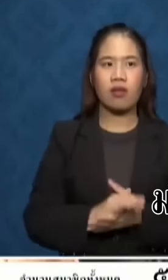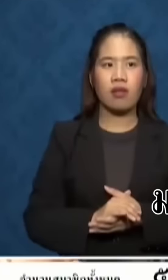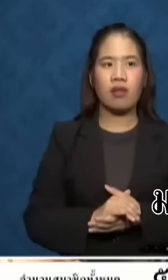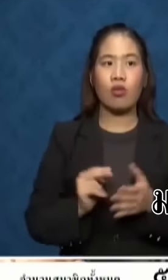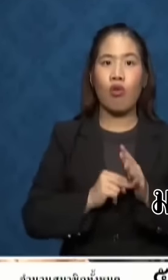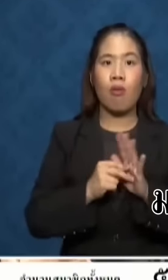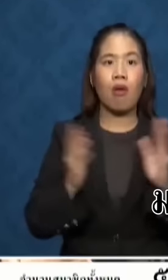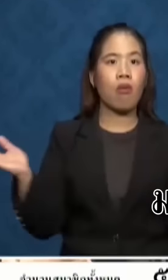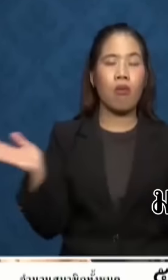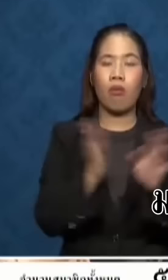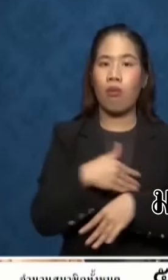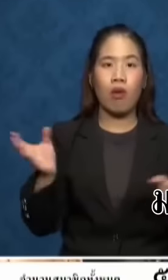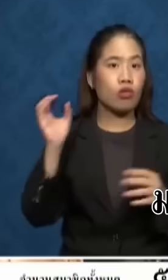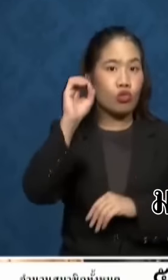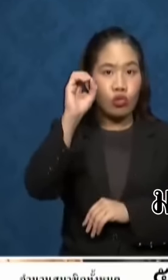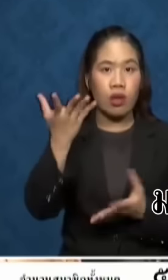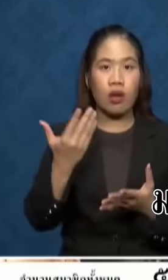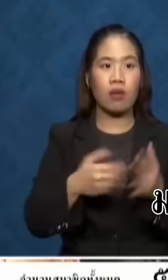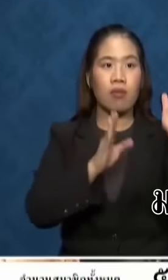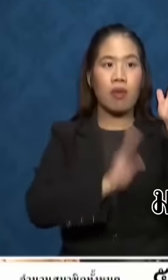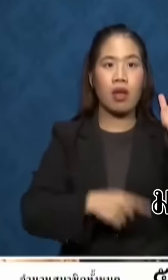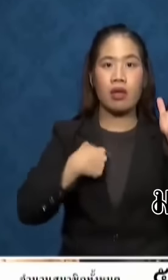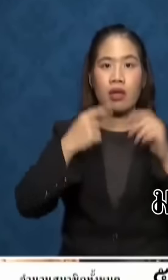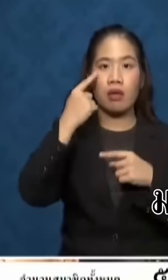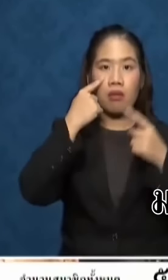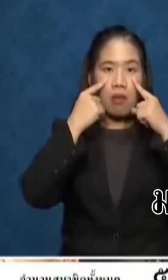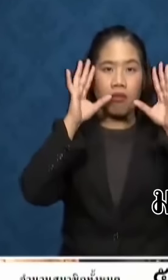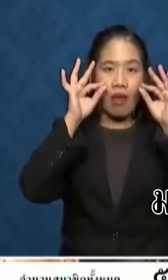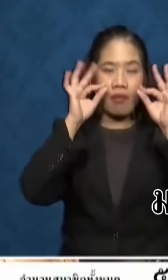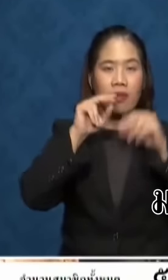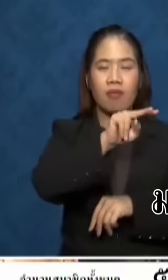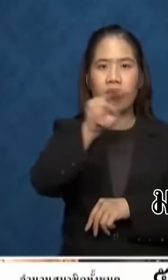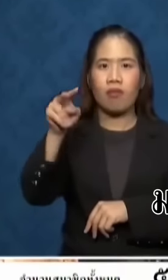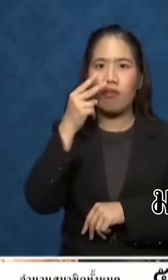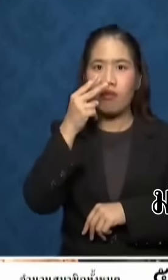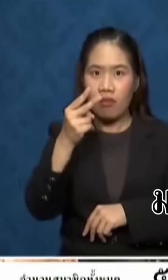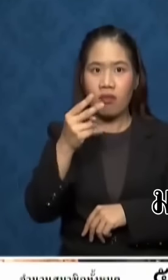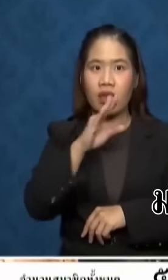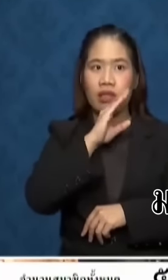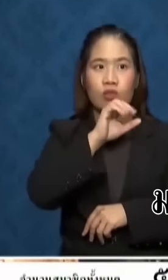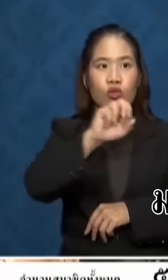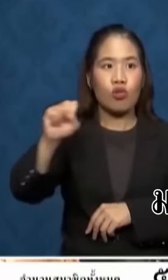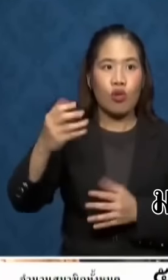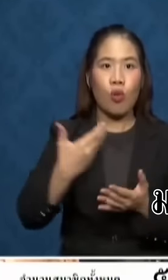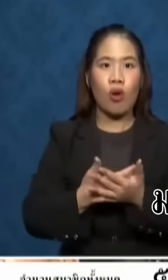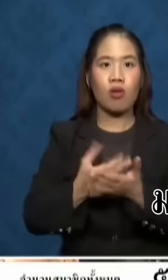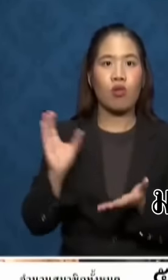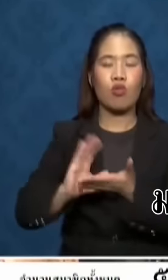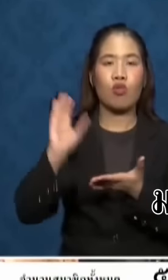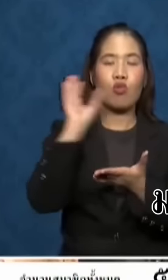จะไม่มีเลยหครับสับาทที่ไปภาคใต้นั่งกอยนี่ตาปๆสอสอภาคใต้หลายคนนั่งกนไดยไครัถาไมมงบประมาลงบ้านเลย